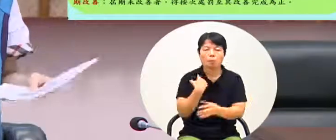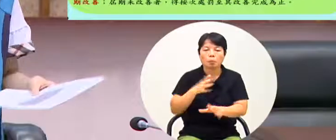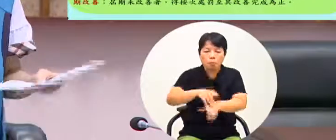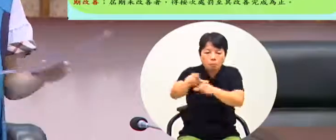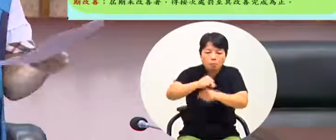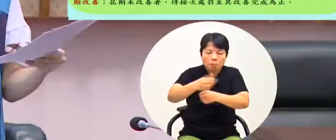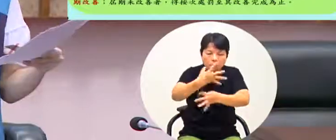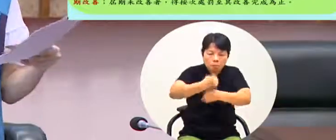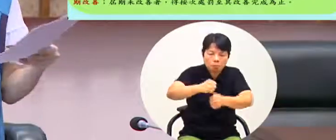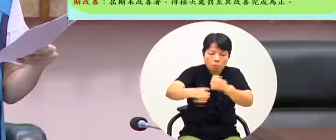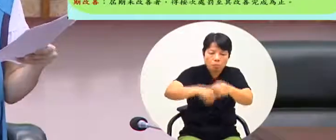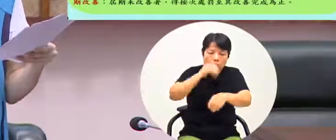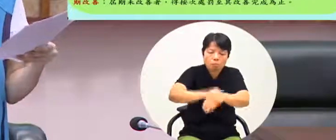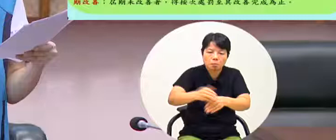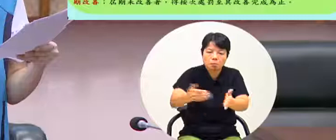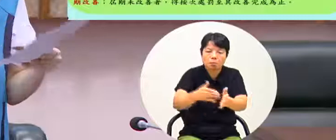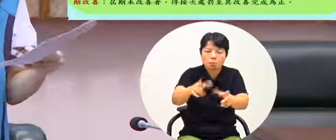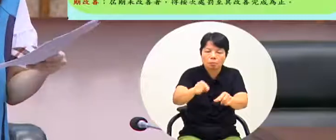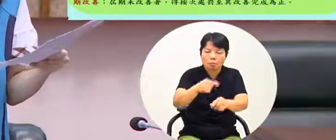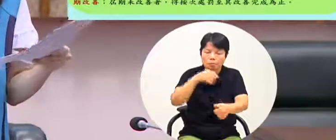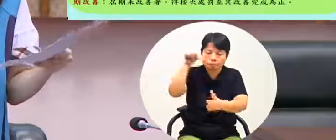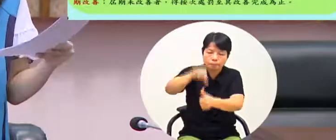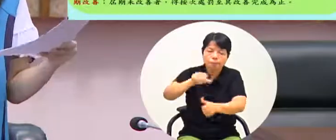其实立法的目的哦，